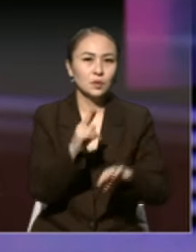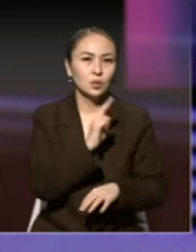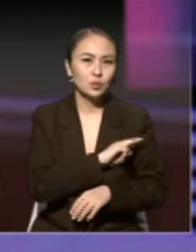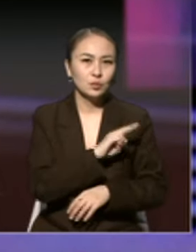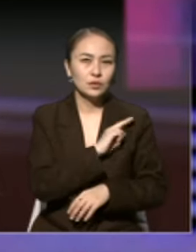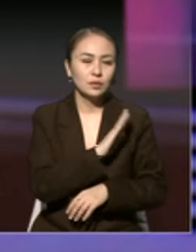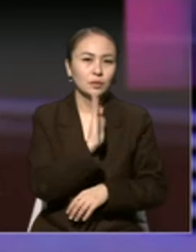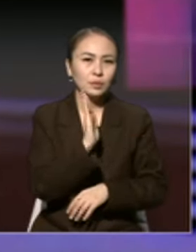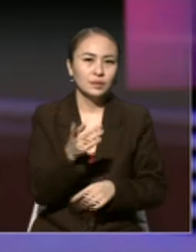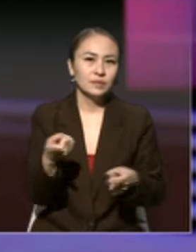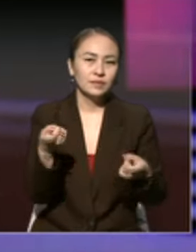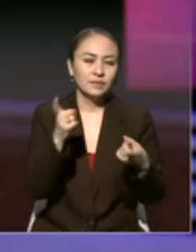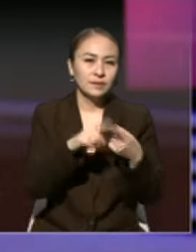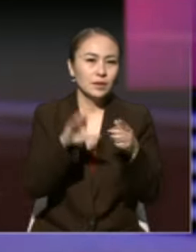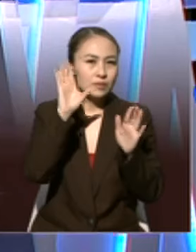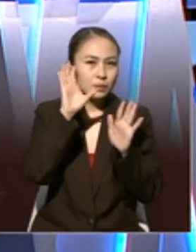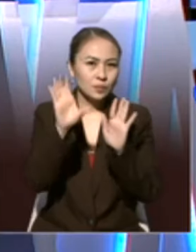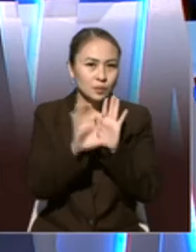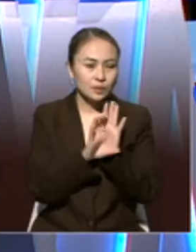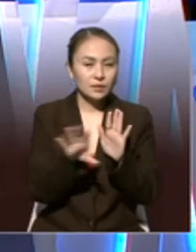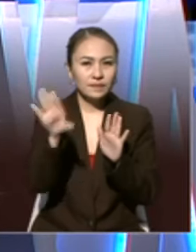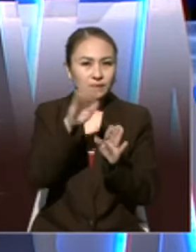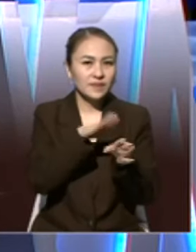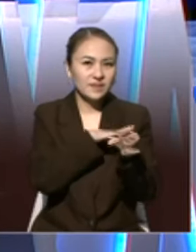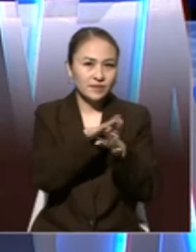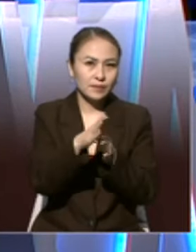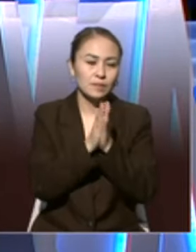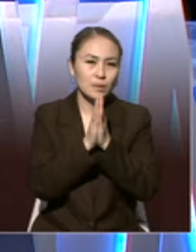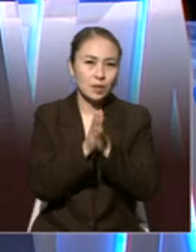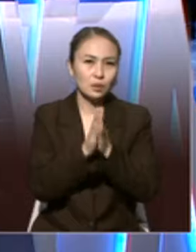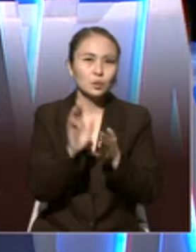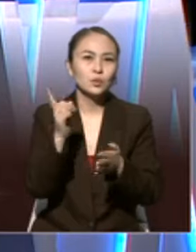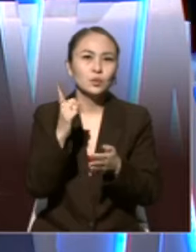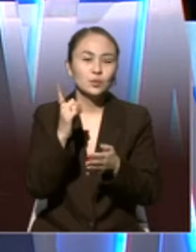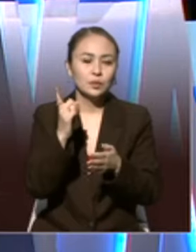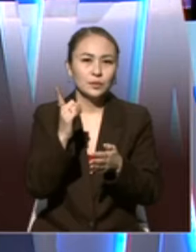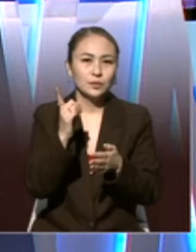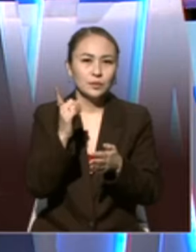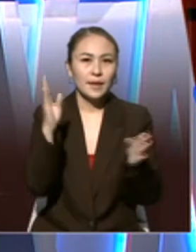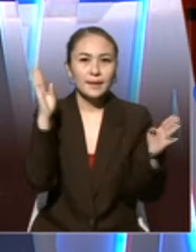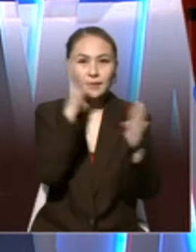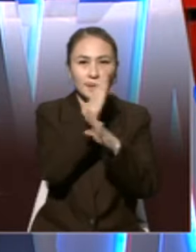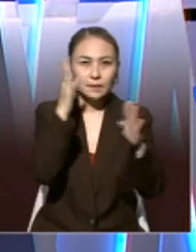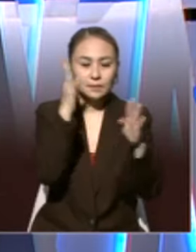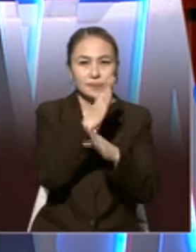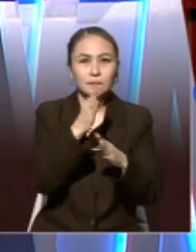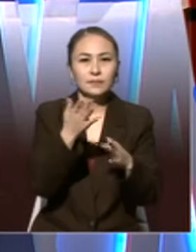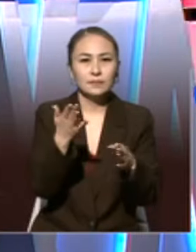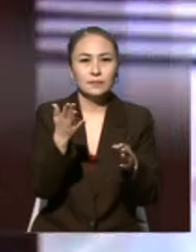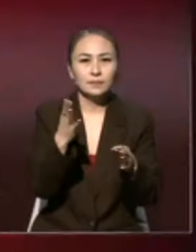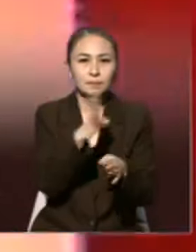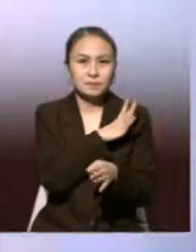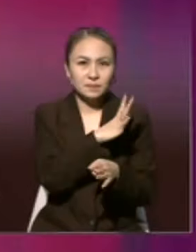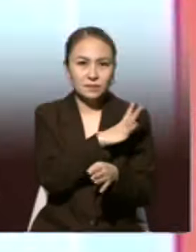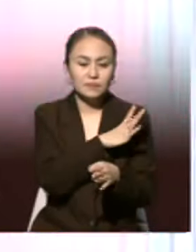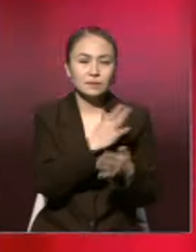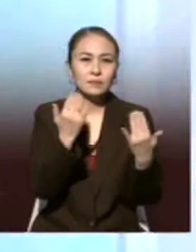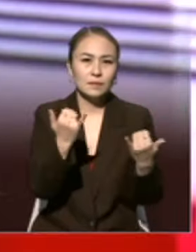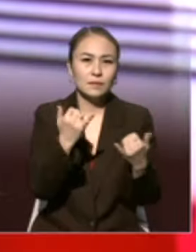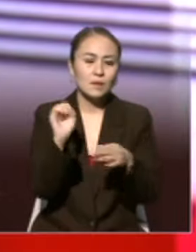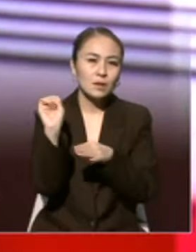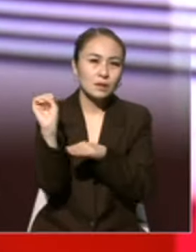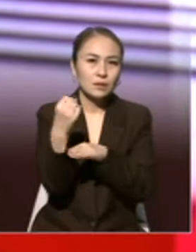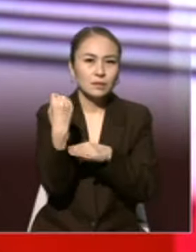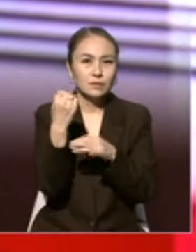тез арада соған құлақ асып мұлжытпай орындауын сұраймыз. Өйткені табиғат ол тілсіз жау, оған төтеп